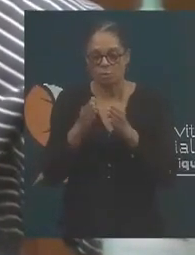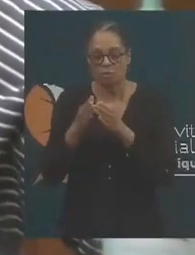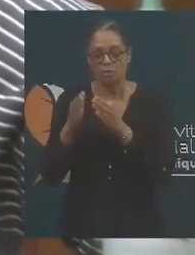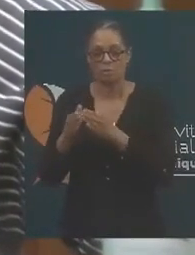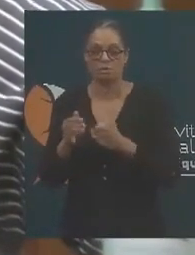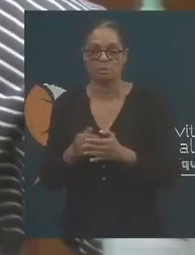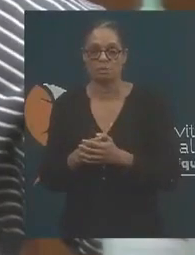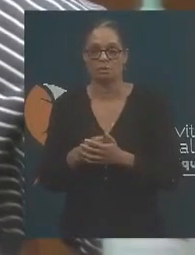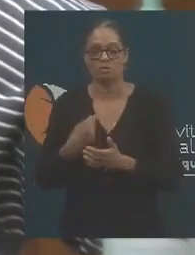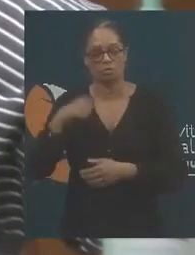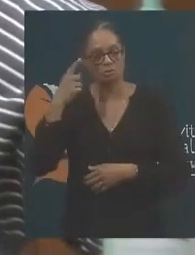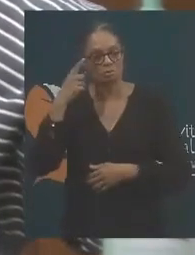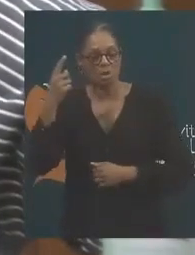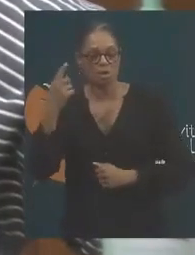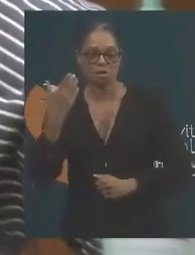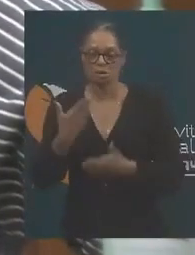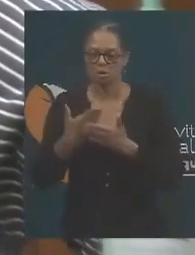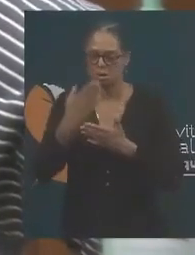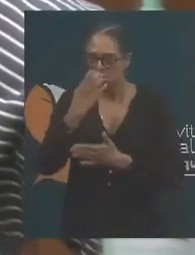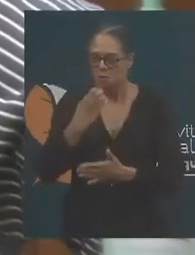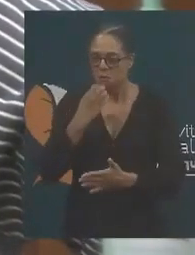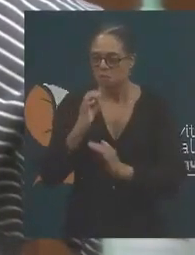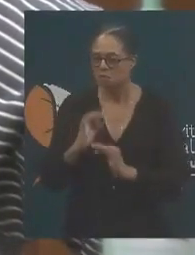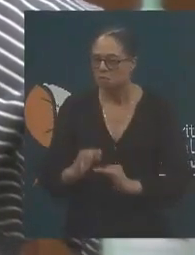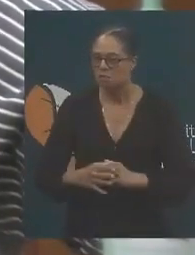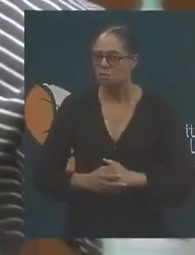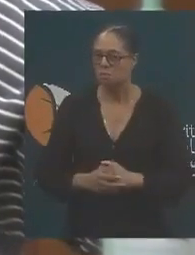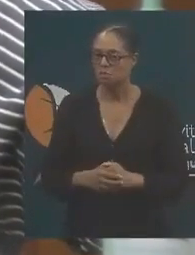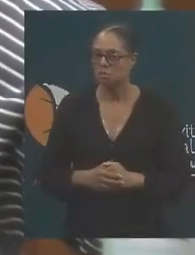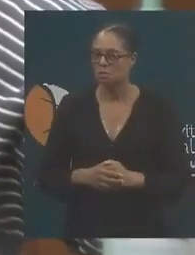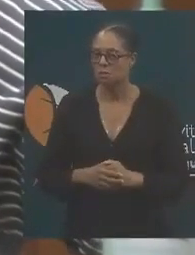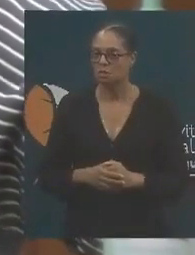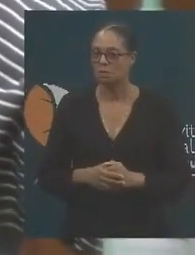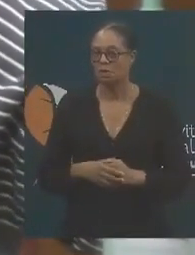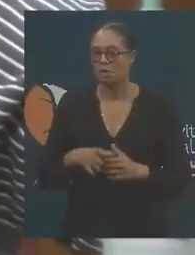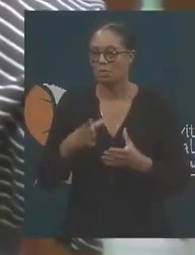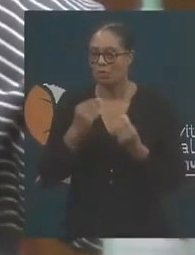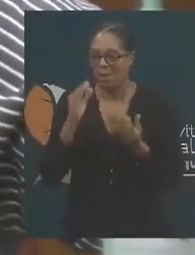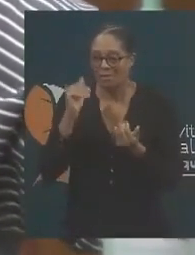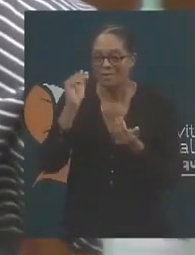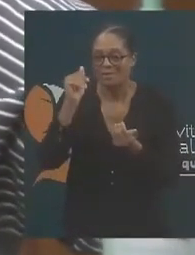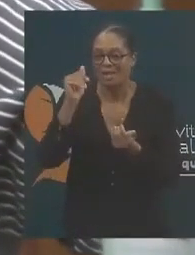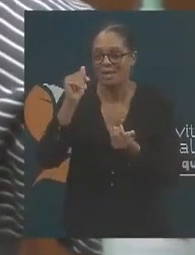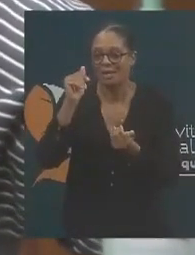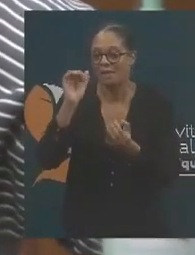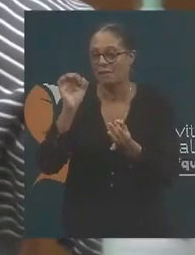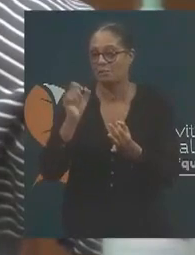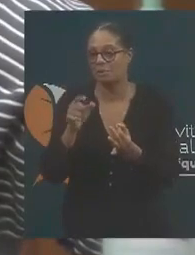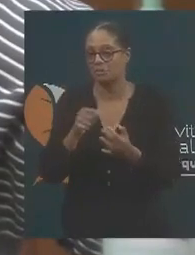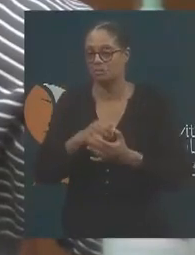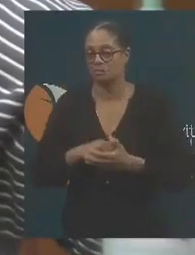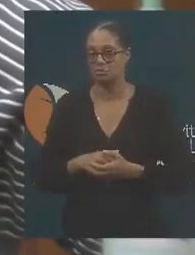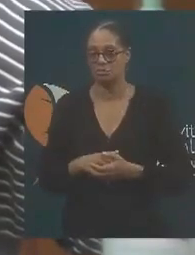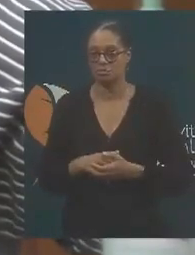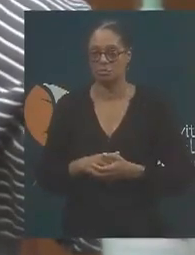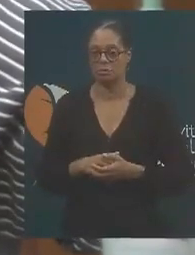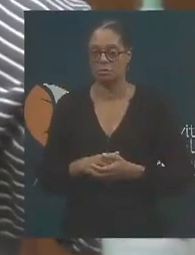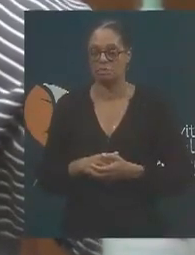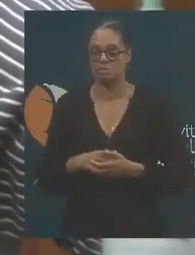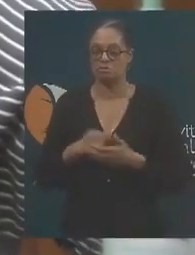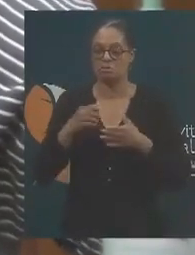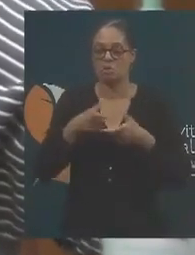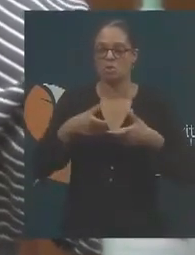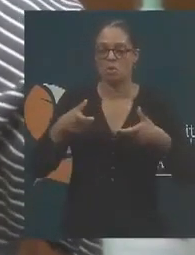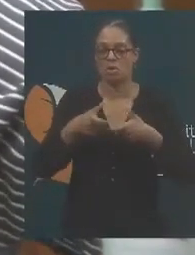Nous pensions là que c'était quelque chose de très sérieux. Nous avions mis beaucoup d'espoir dans cette affaire-là. Le